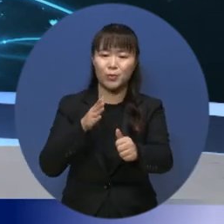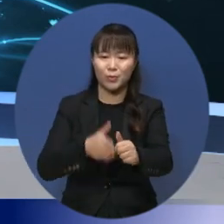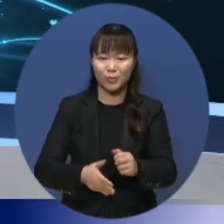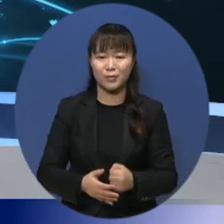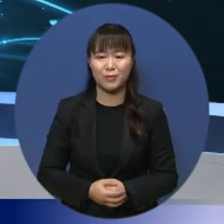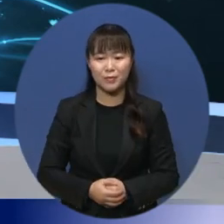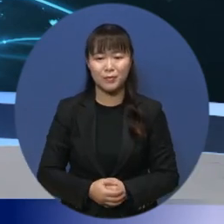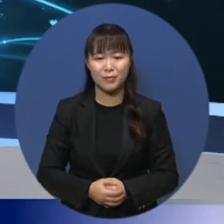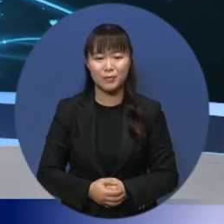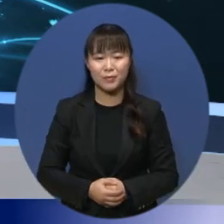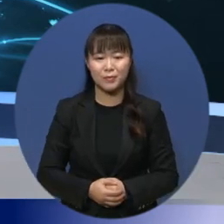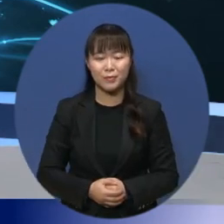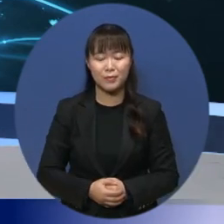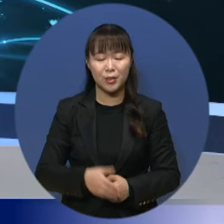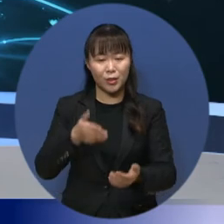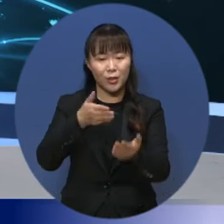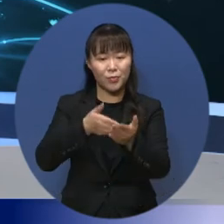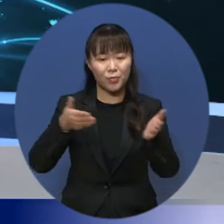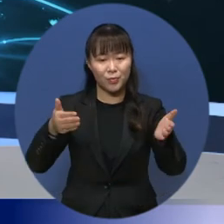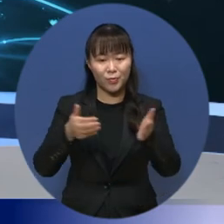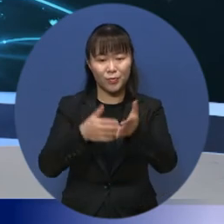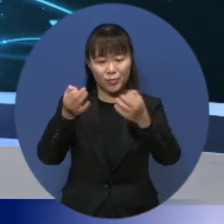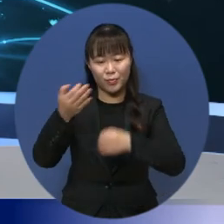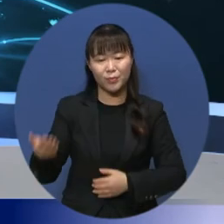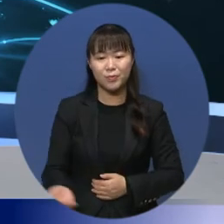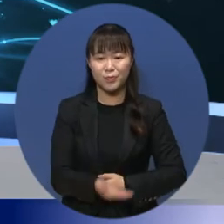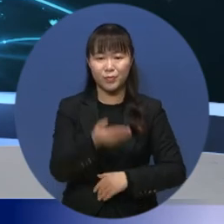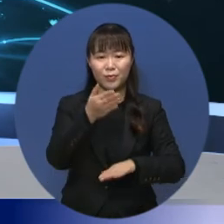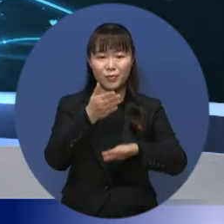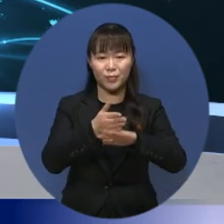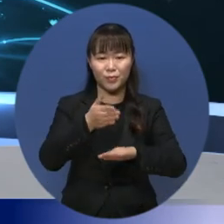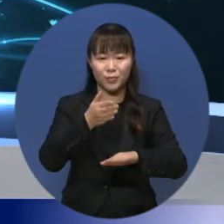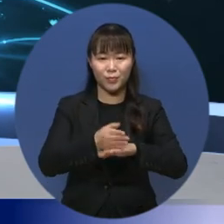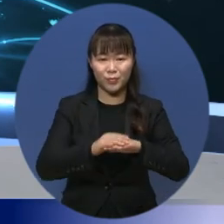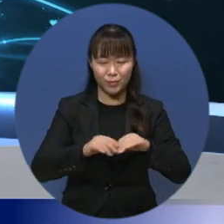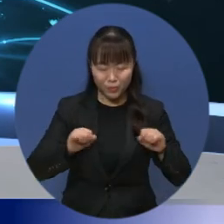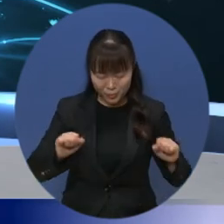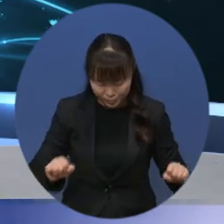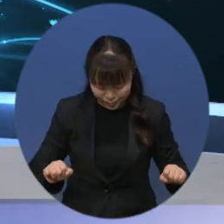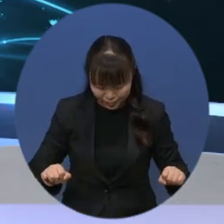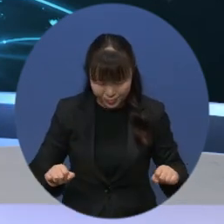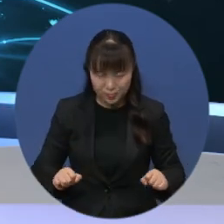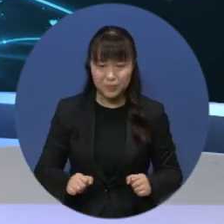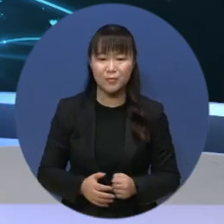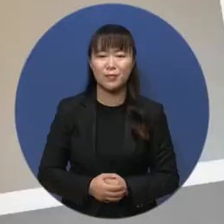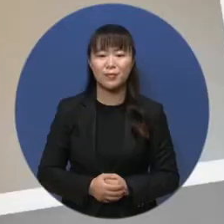부탁드립니다. 이상 복지TV 뉴스를 마칩니다. 시청해주신 여러분 고맙습니다.